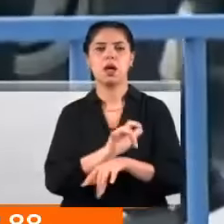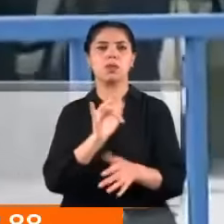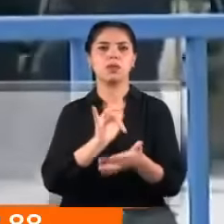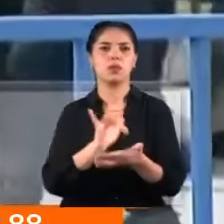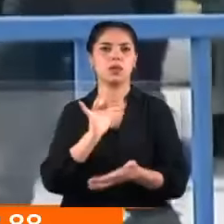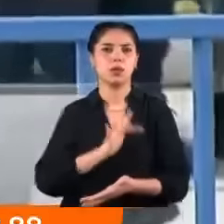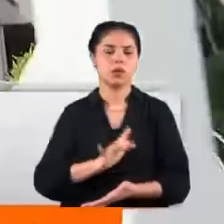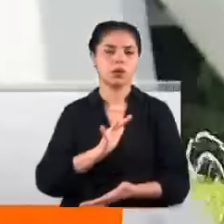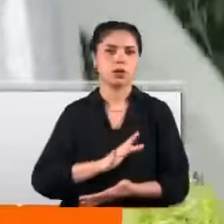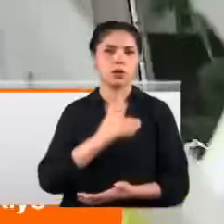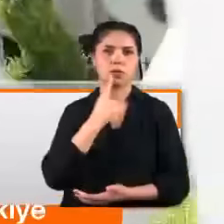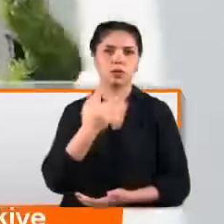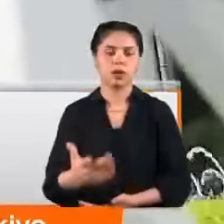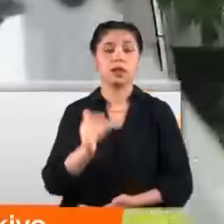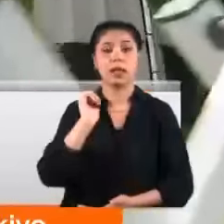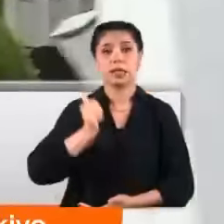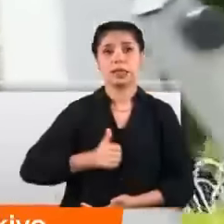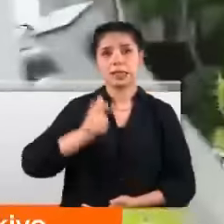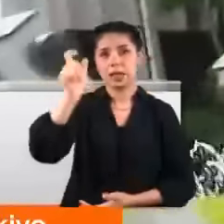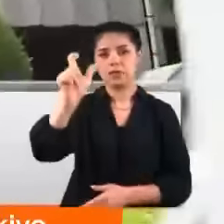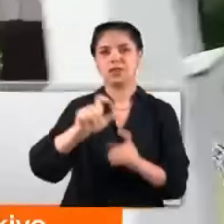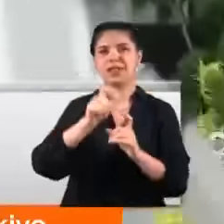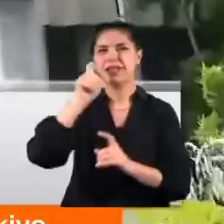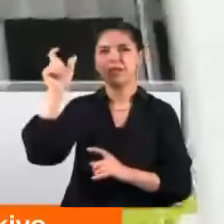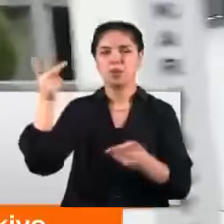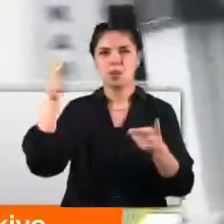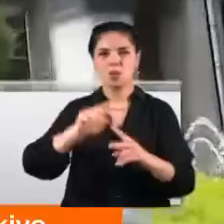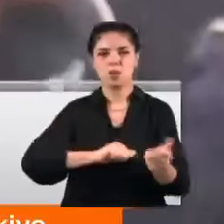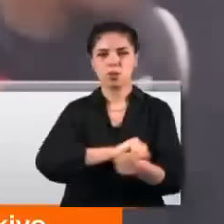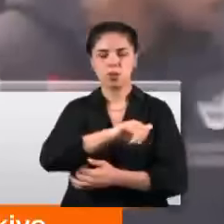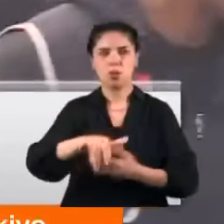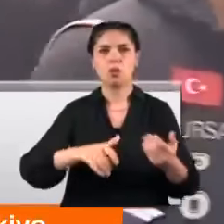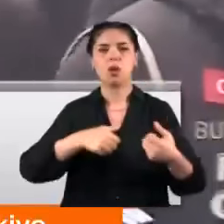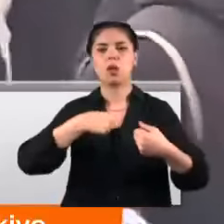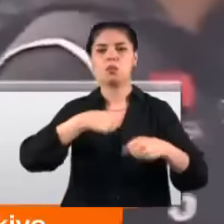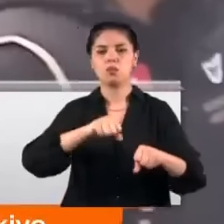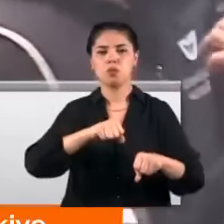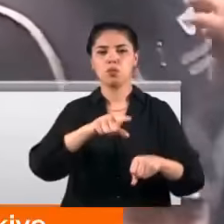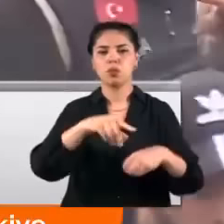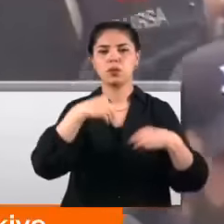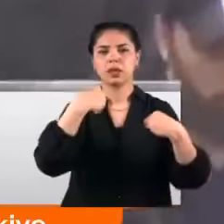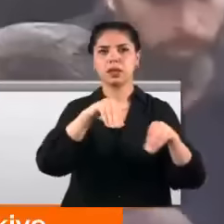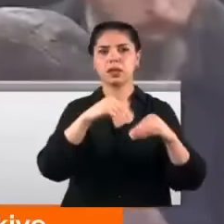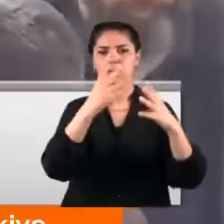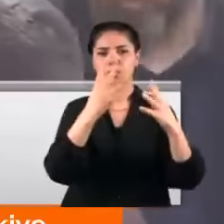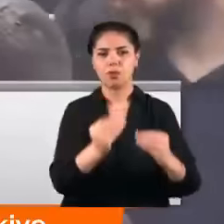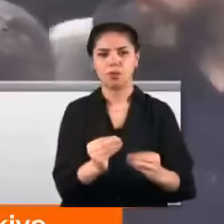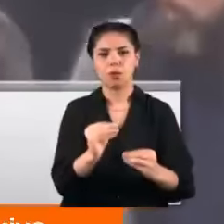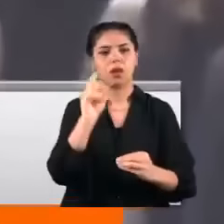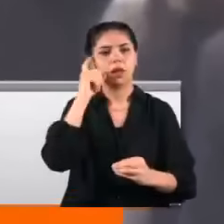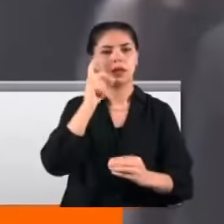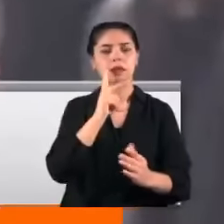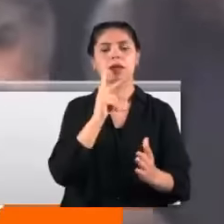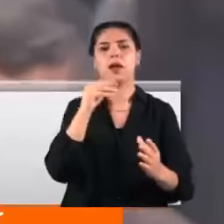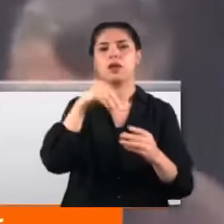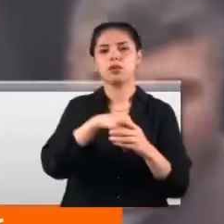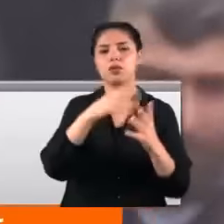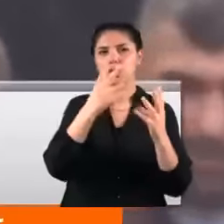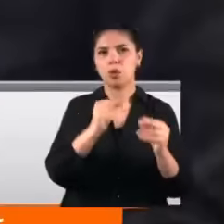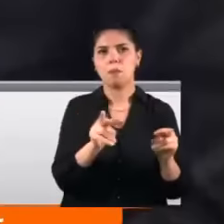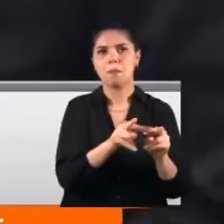edildi. Savcı, Sinan Ateş'in öldürüldüğü olayda kullanılan motosikletin satıcısı olarak iddianamede yer alan sanık